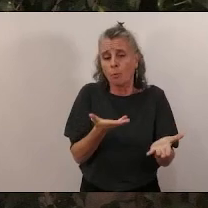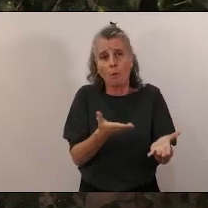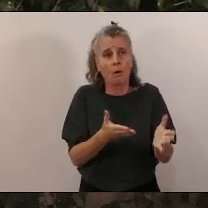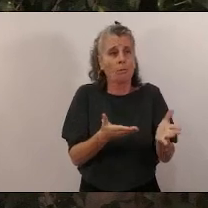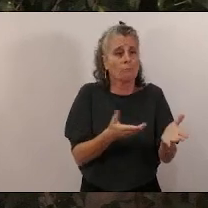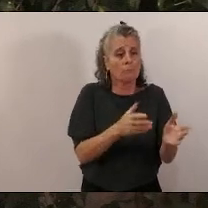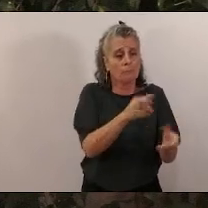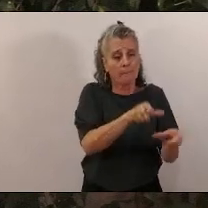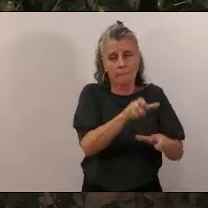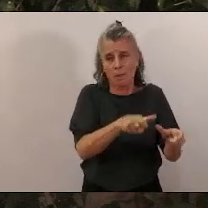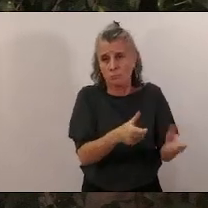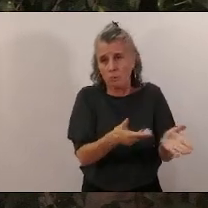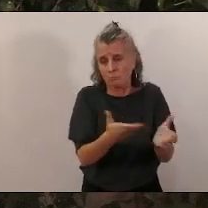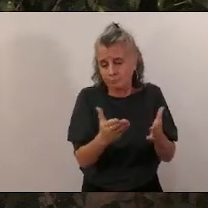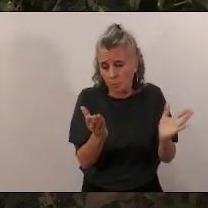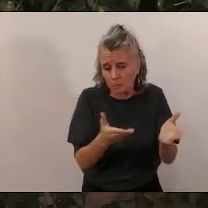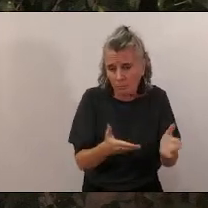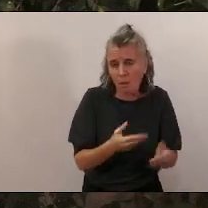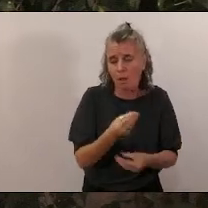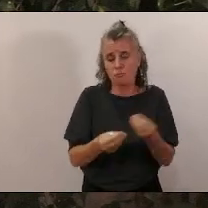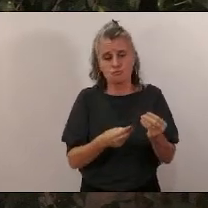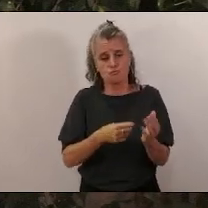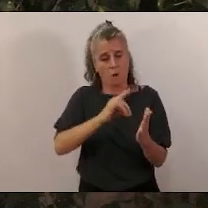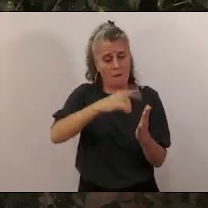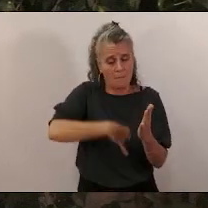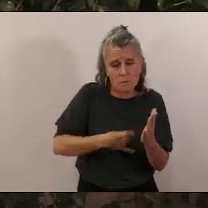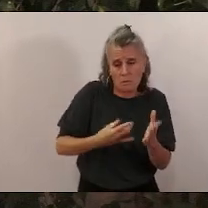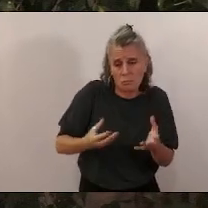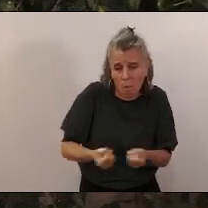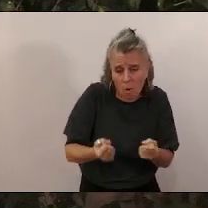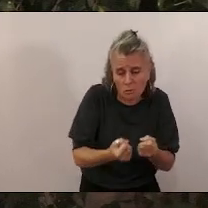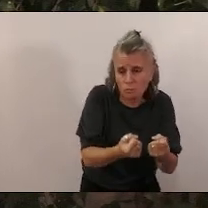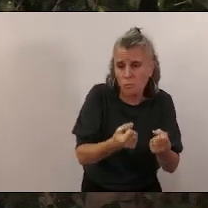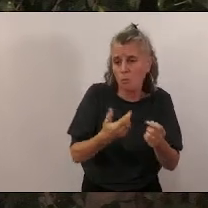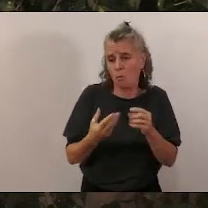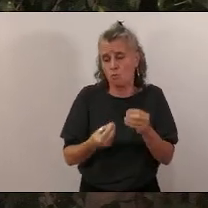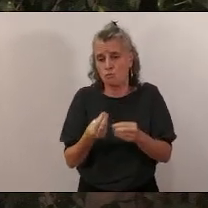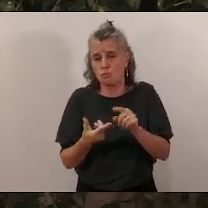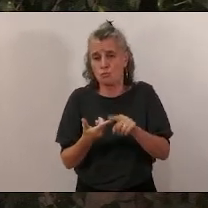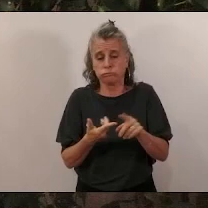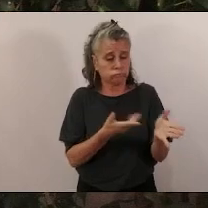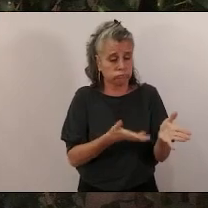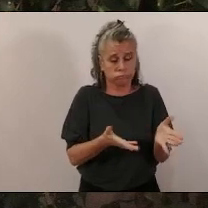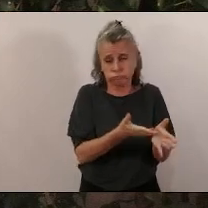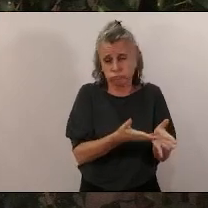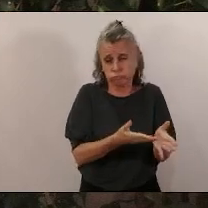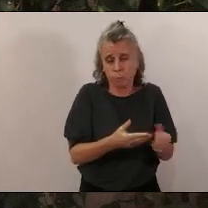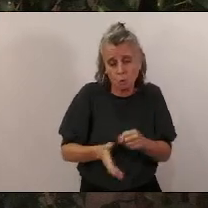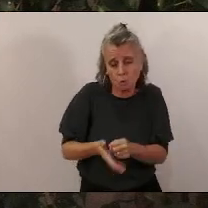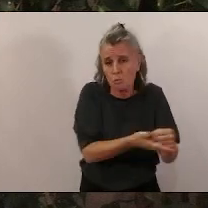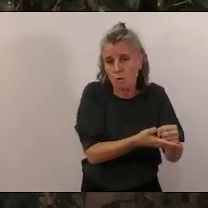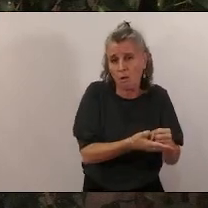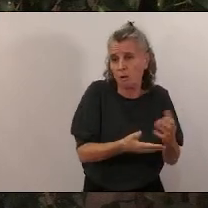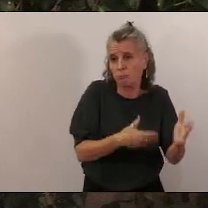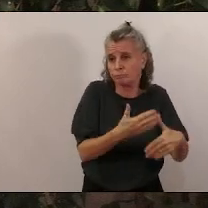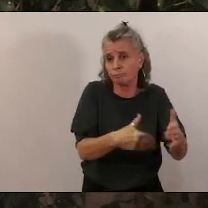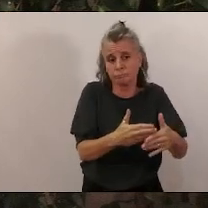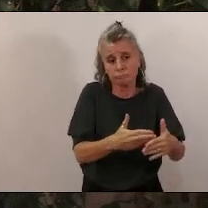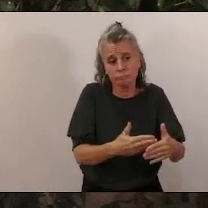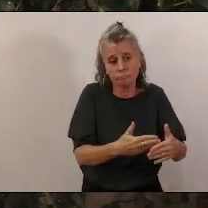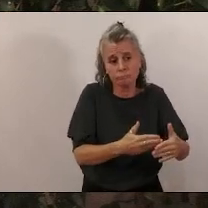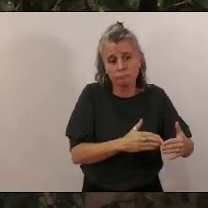actions en faveur de l'alphabétisation, du soutien aux actions intergénérationnelles. Tout cela pour une somme